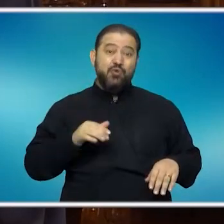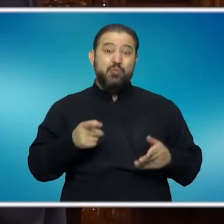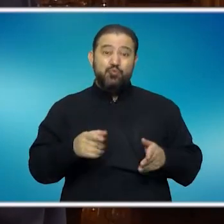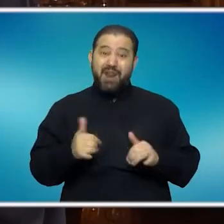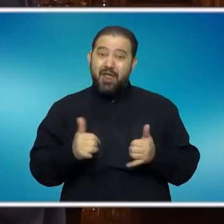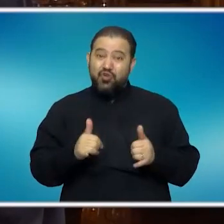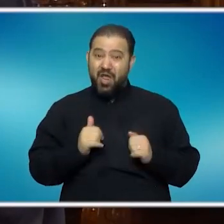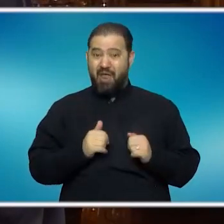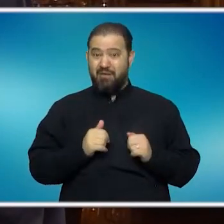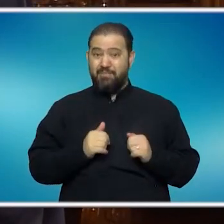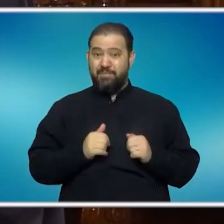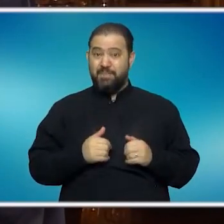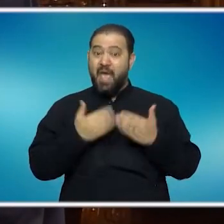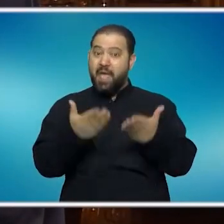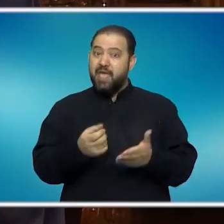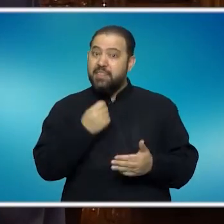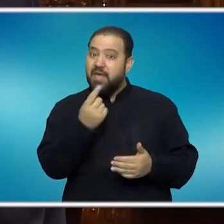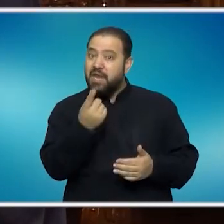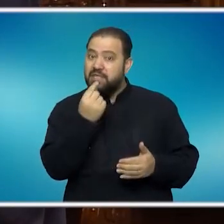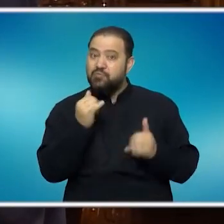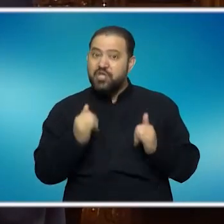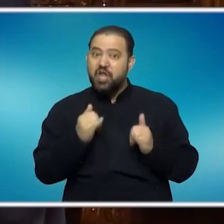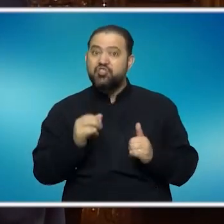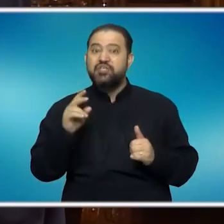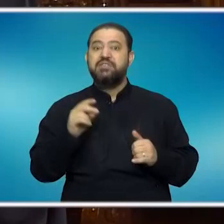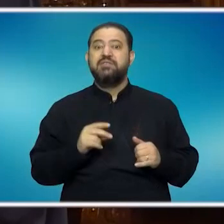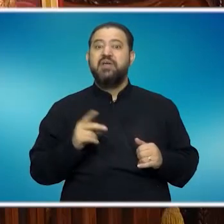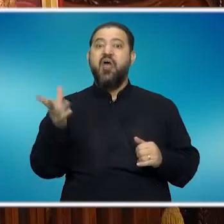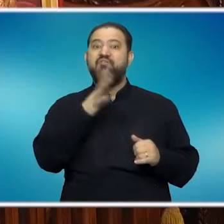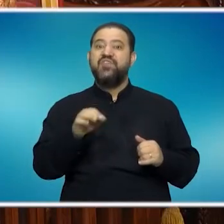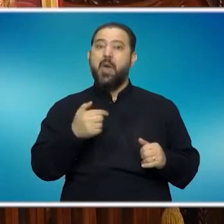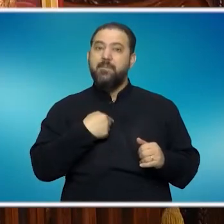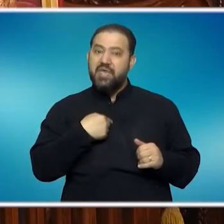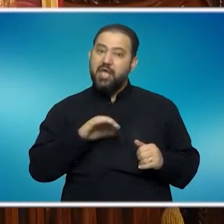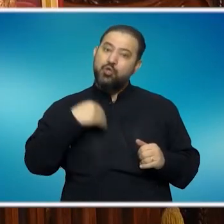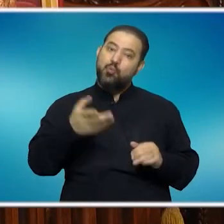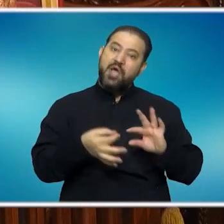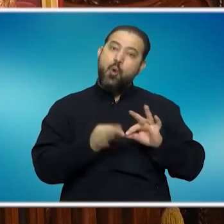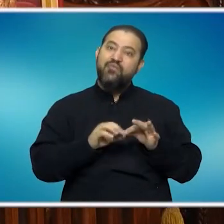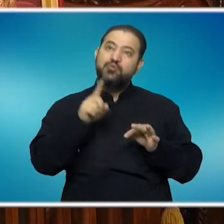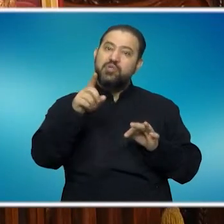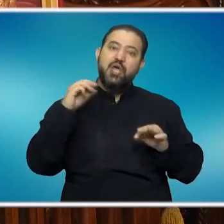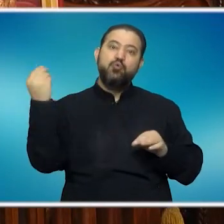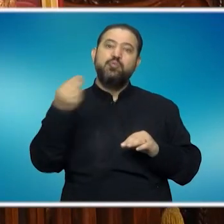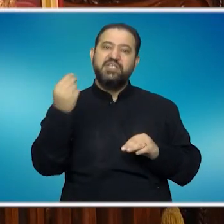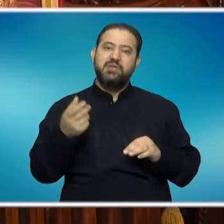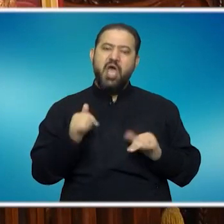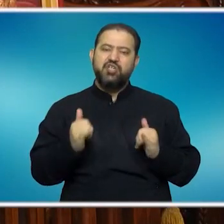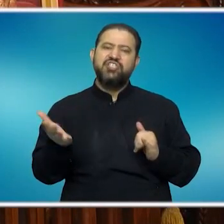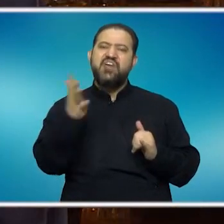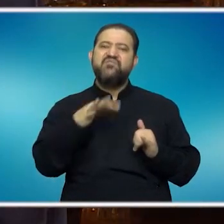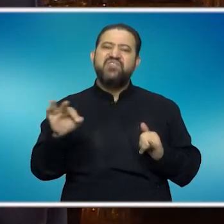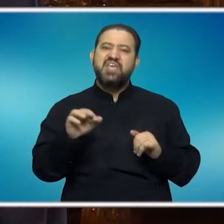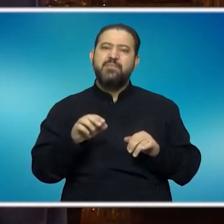a fost pusă la încercare. I-a dat răspuns acest fiat pe care Sfinții Părinți, adică să fie, știți cu